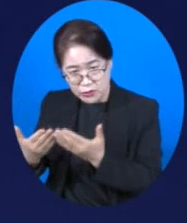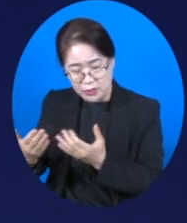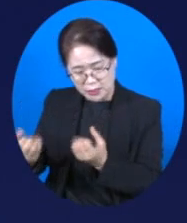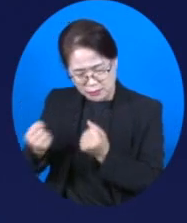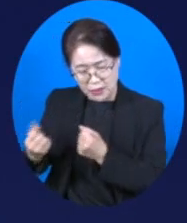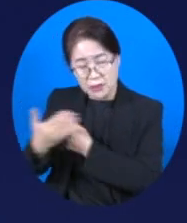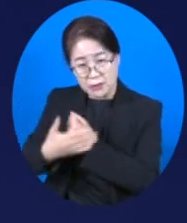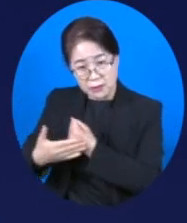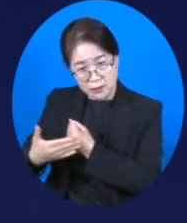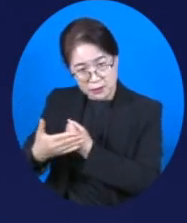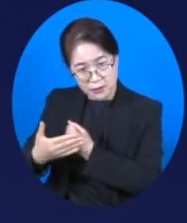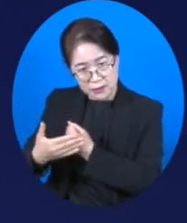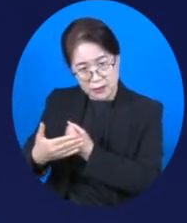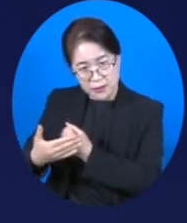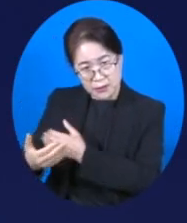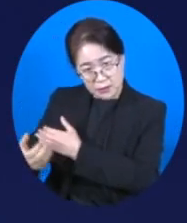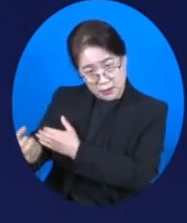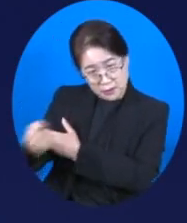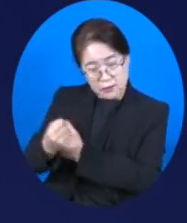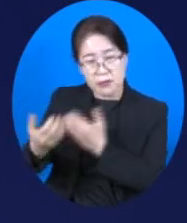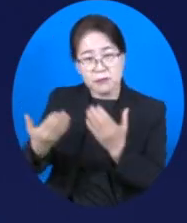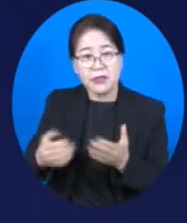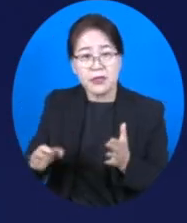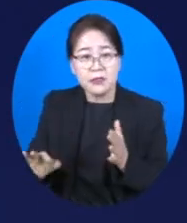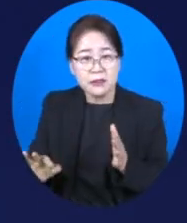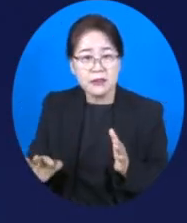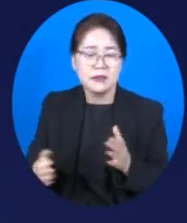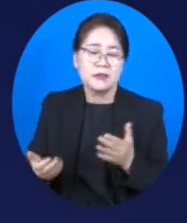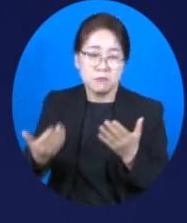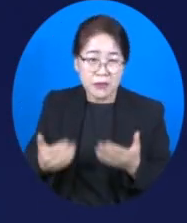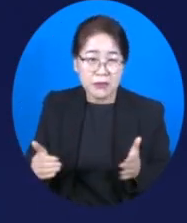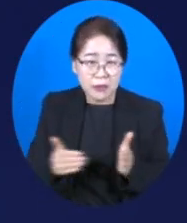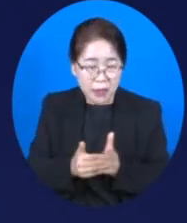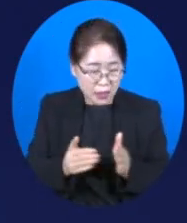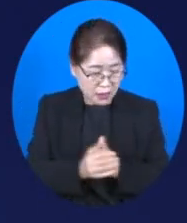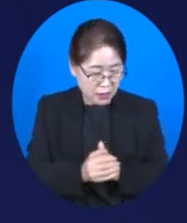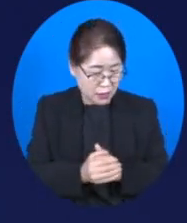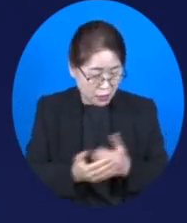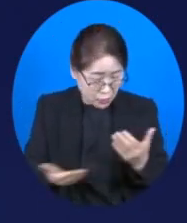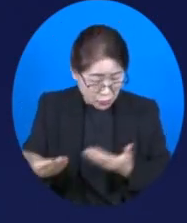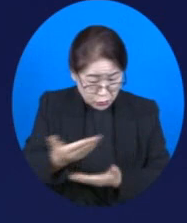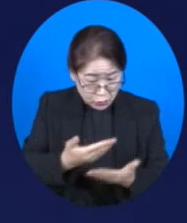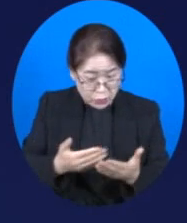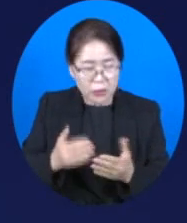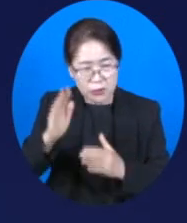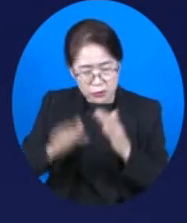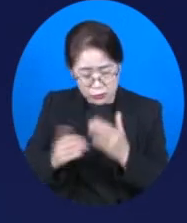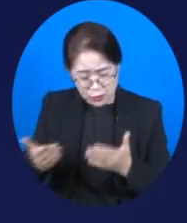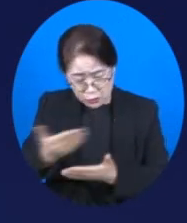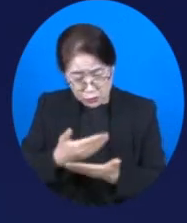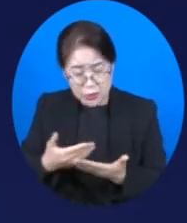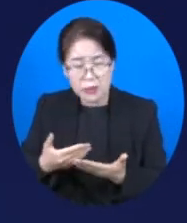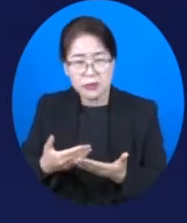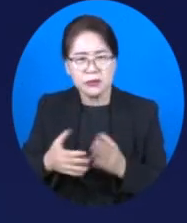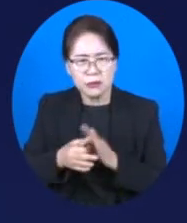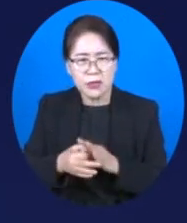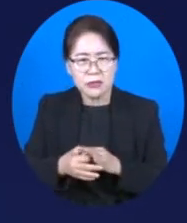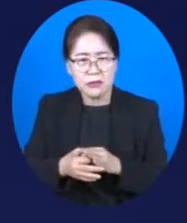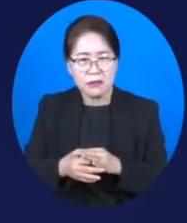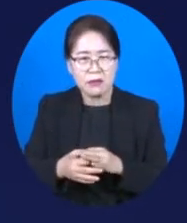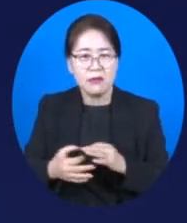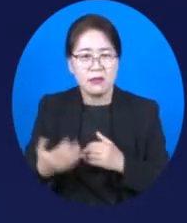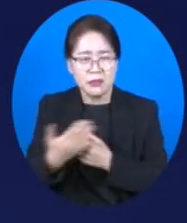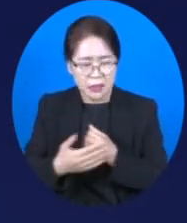힘과 능력을 공급받았다면 성도의 교제를 통해서 하나님의 이루어심으로 우리가 충만하게 되었다고 한다면